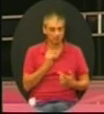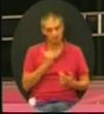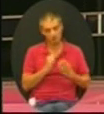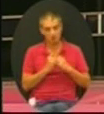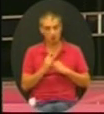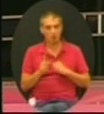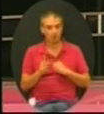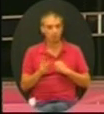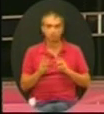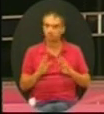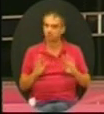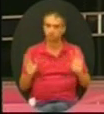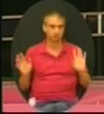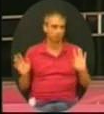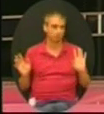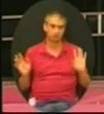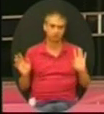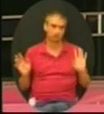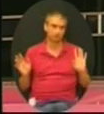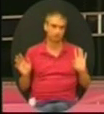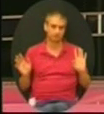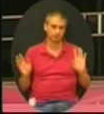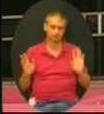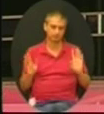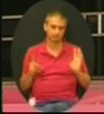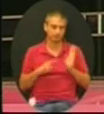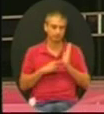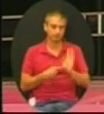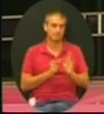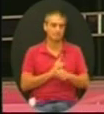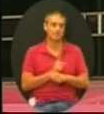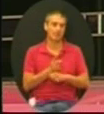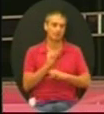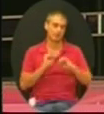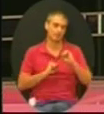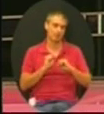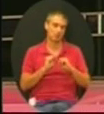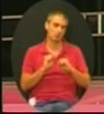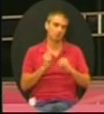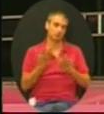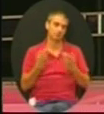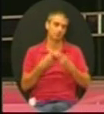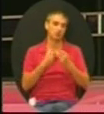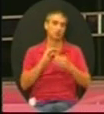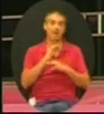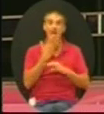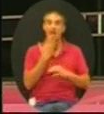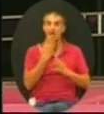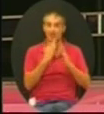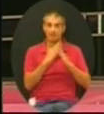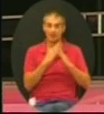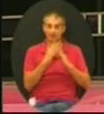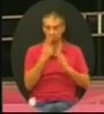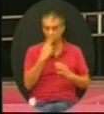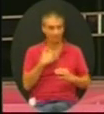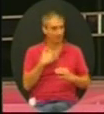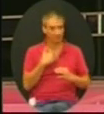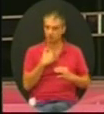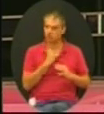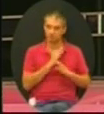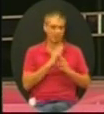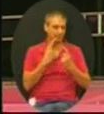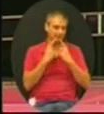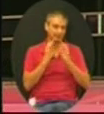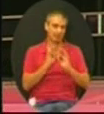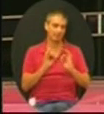לא, הוא משתקף מיד בהתנהלות ביחס להר הבית, ומבחינתנו אין